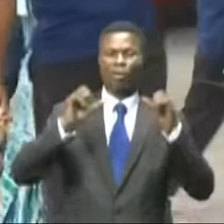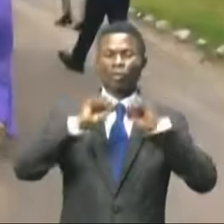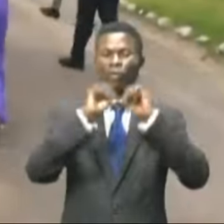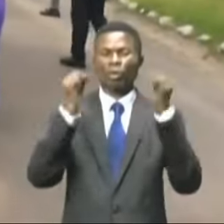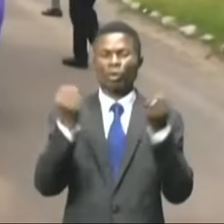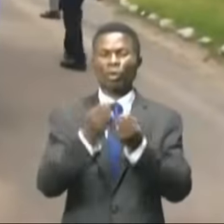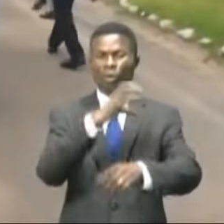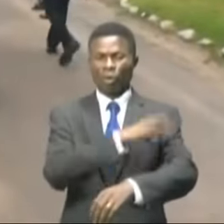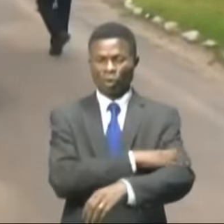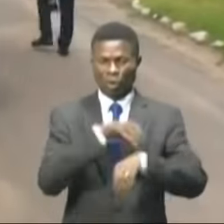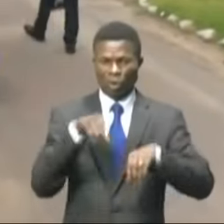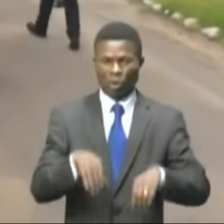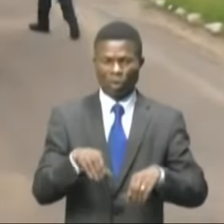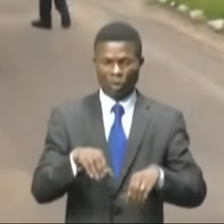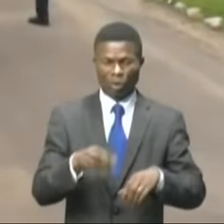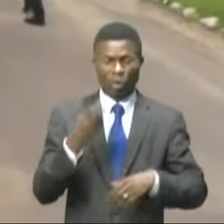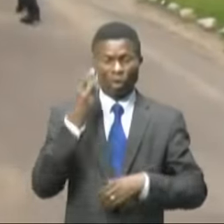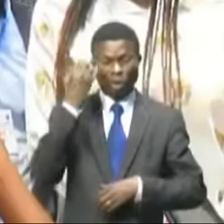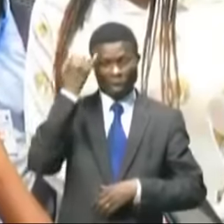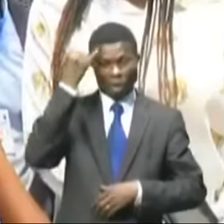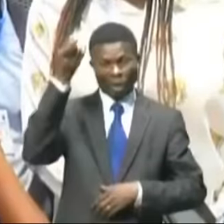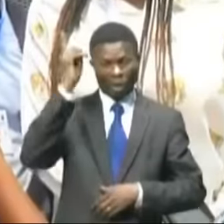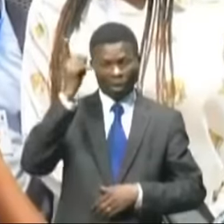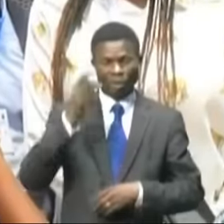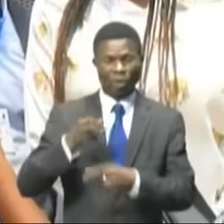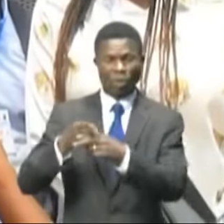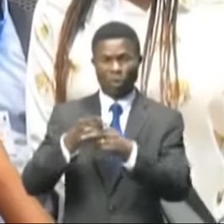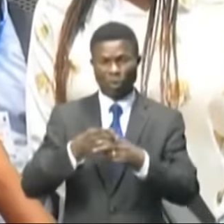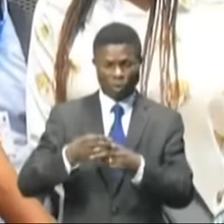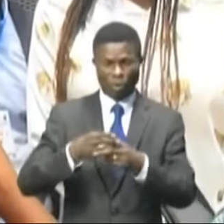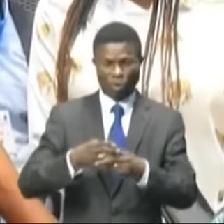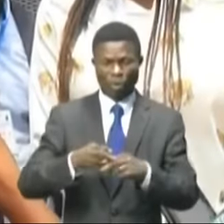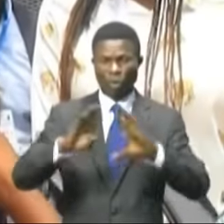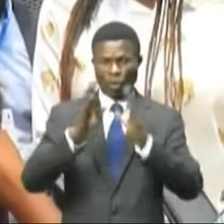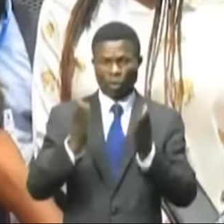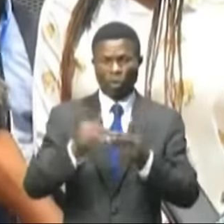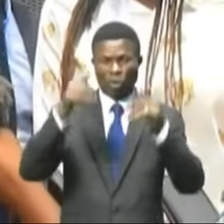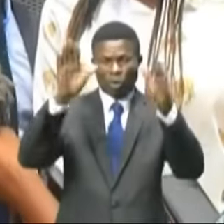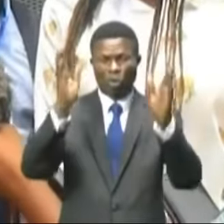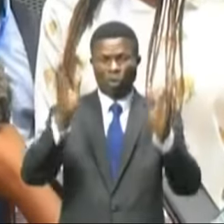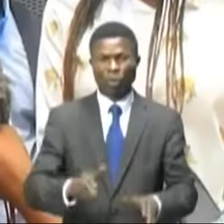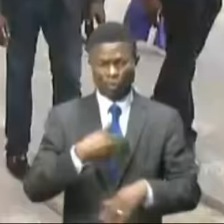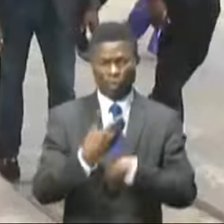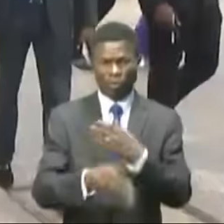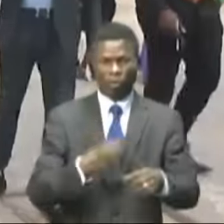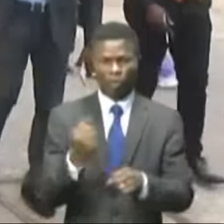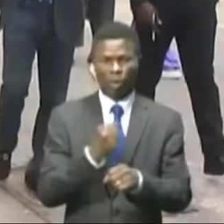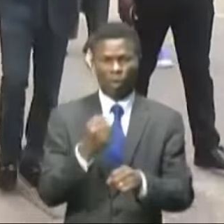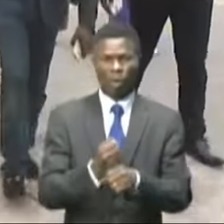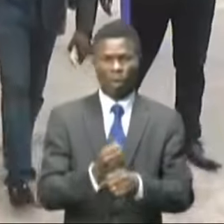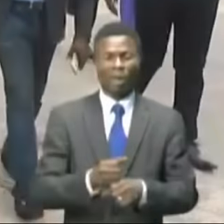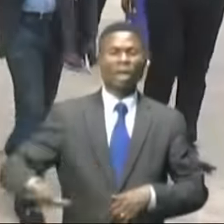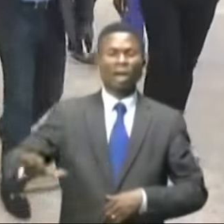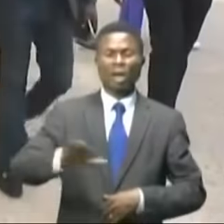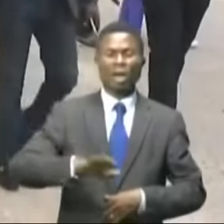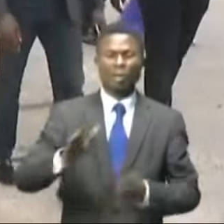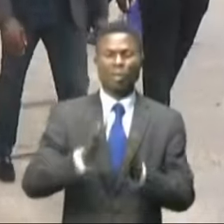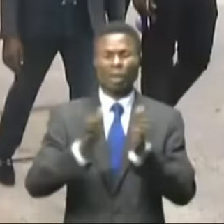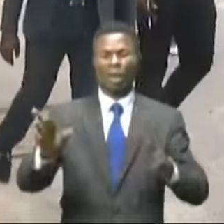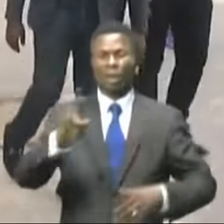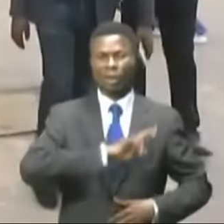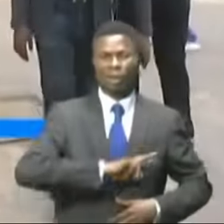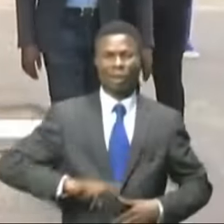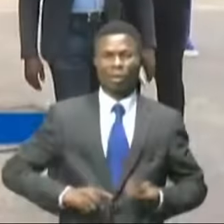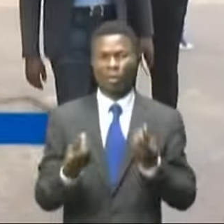vise à maintenir la sûreté des exploitants nationaux étrangers assurant des services sur toute l'étendue de la RDC, ainsi